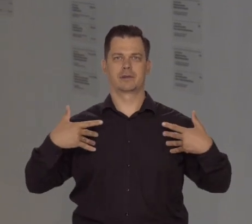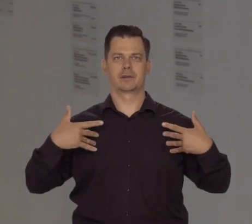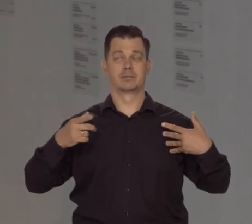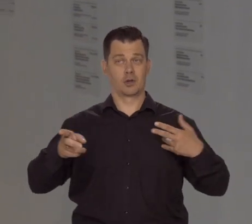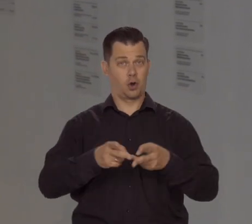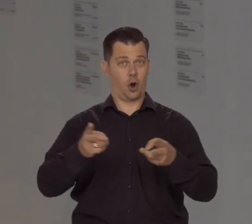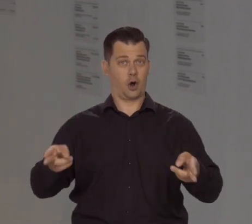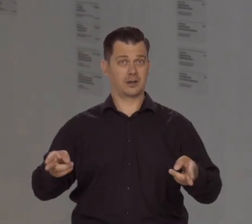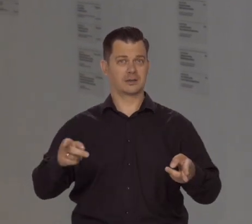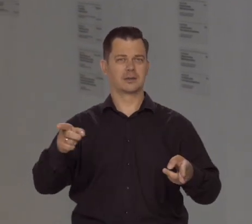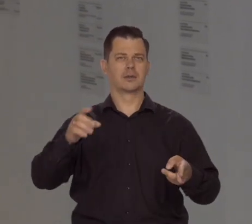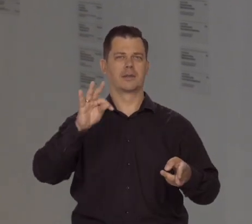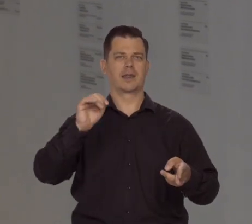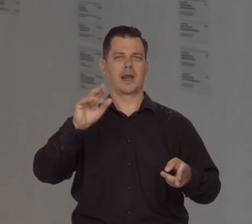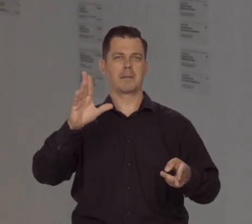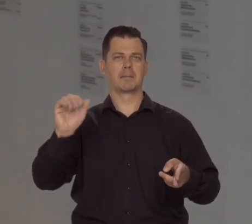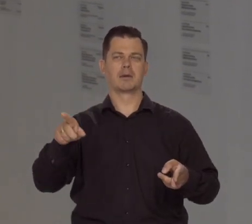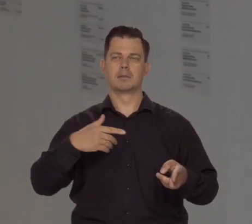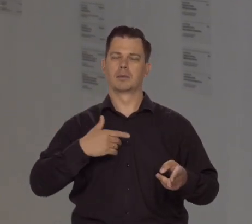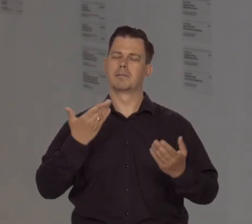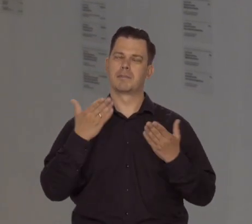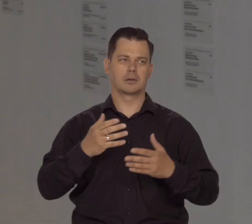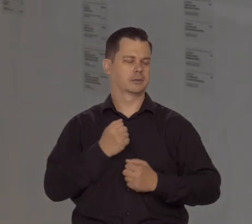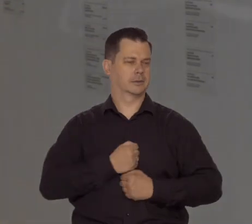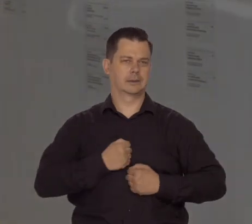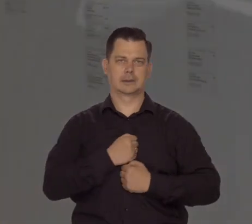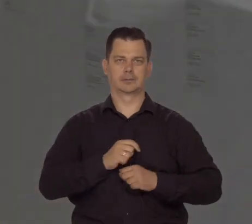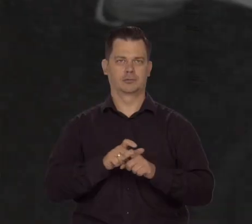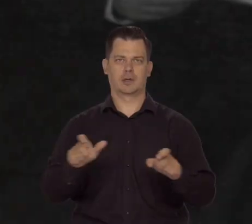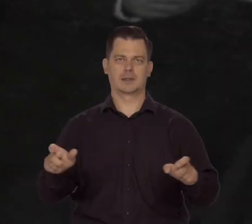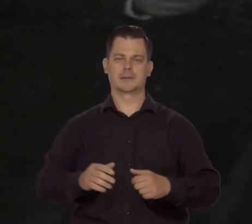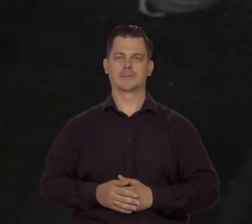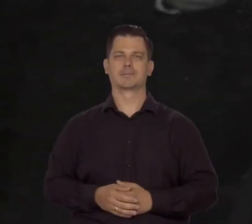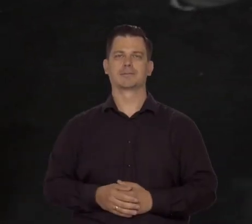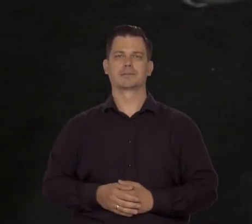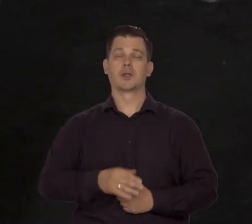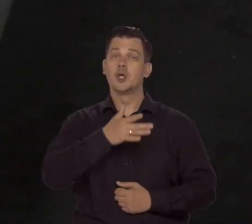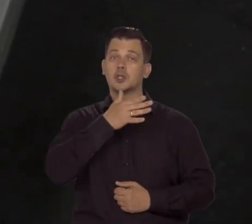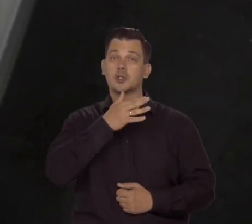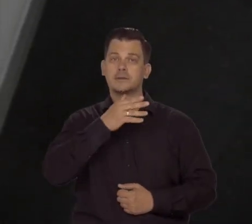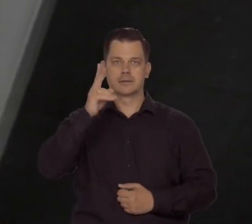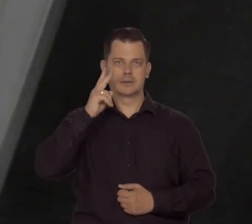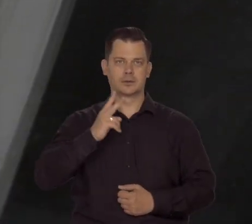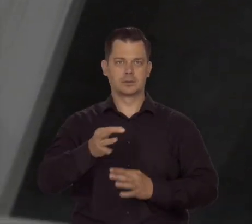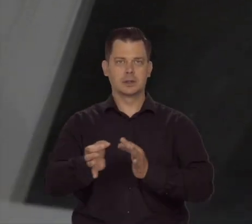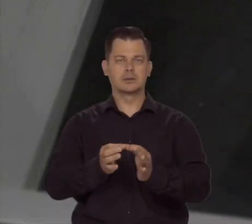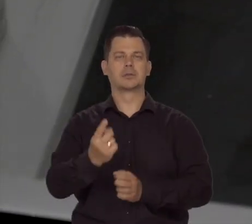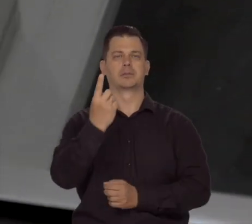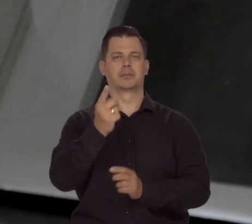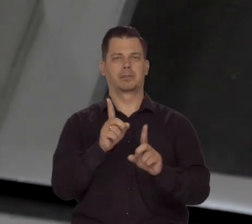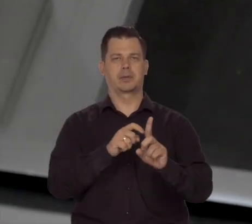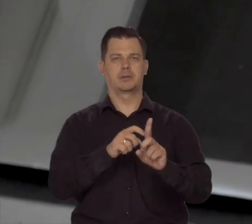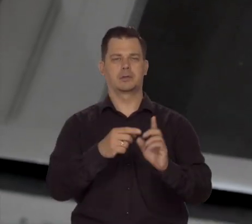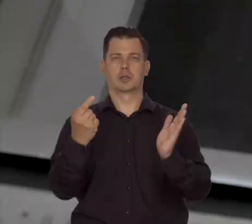czasach, gdy panowała, jak nazwał to Marcin Zaręba, wielka trwoga. Żydowski Instytut Historyczny został założony